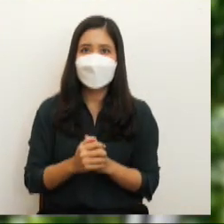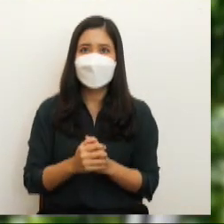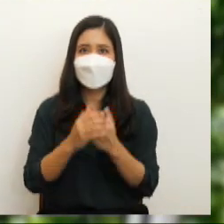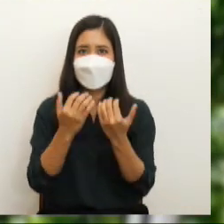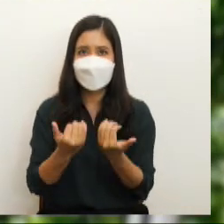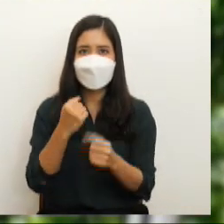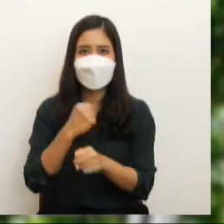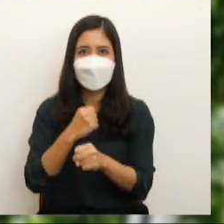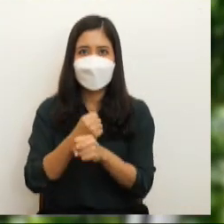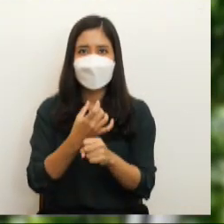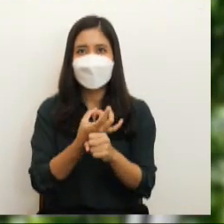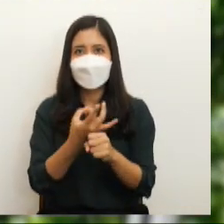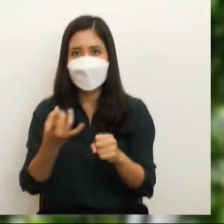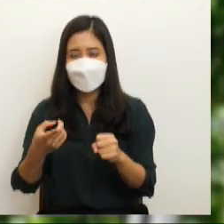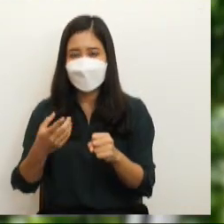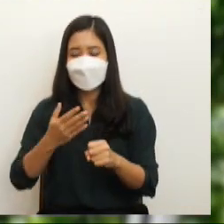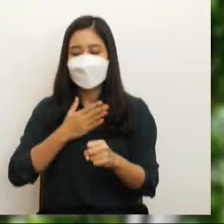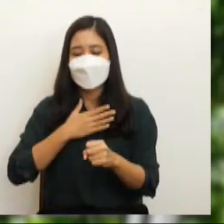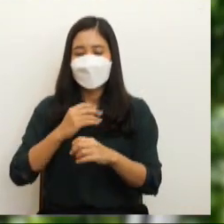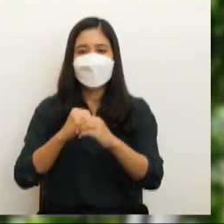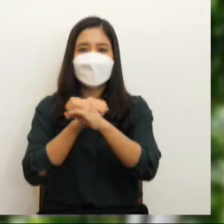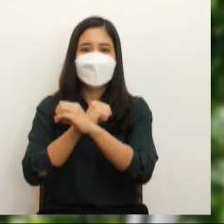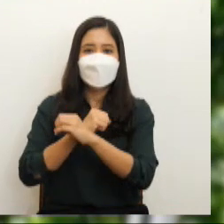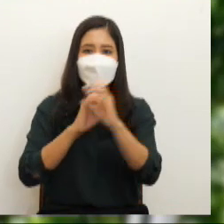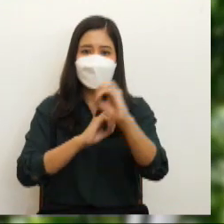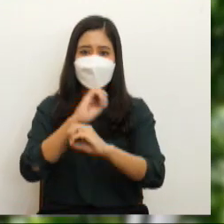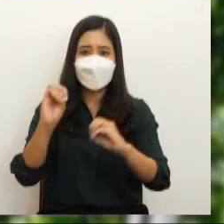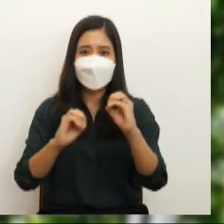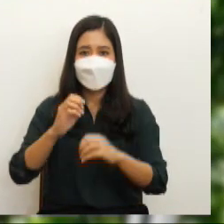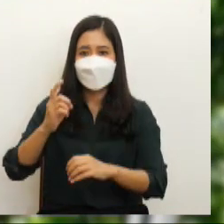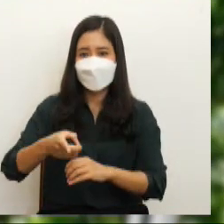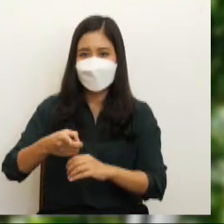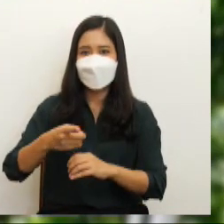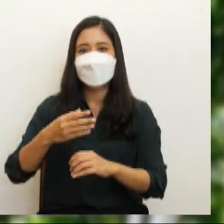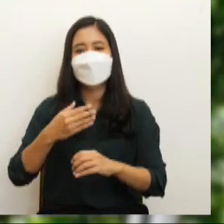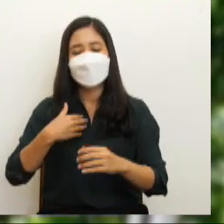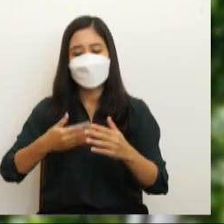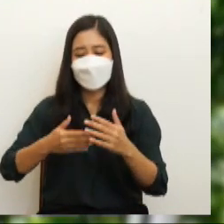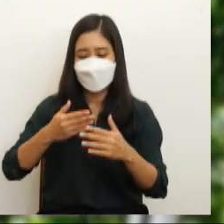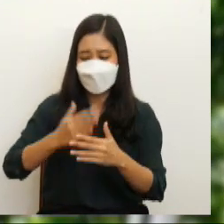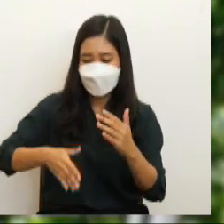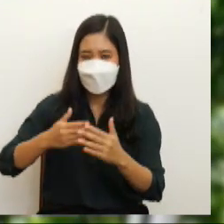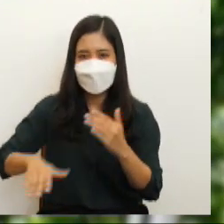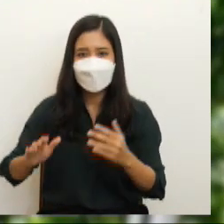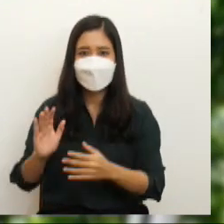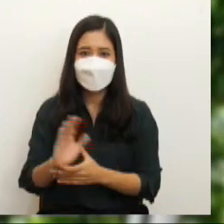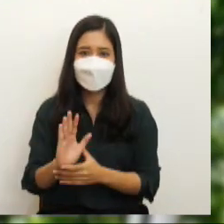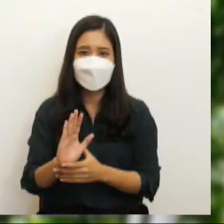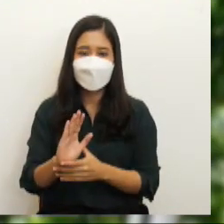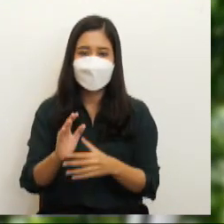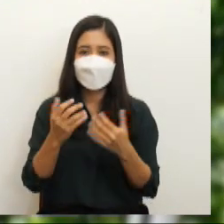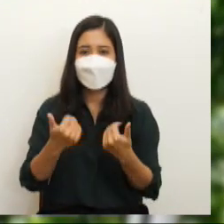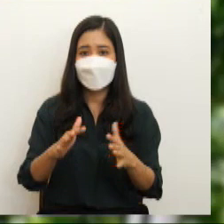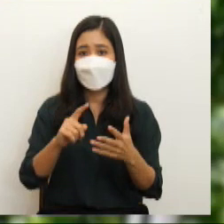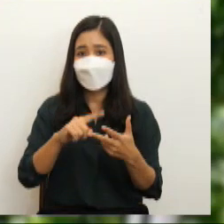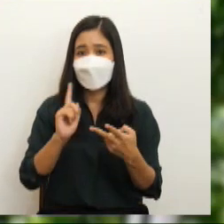ไรอย่างเข้มข้นแล้วเราก็ปลอดภัยรอดมาในรอบที่หนึ่งแต่ด้วยความประมาทจึงมีเกิดรอบ2รอบ3ตามมาแต่ส่วนที่2นี่ก็